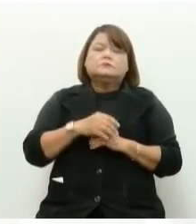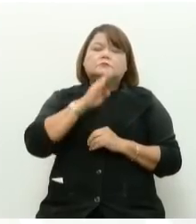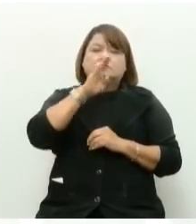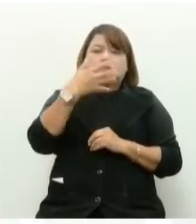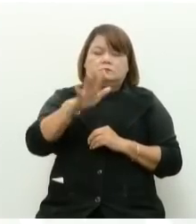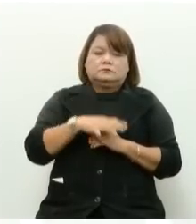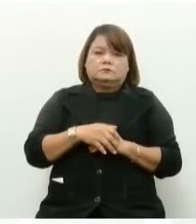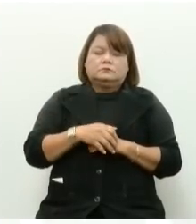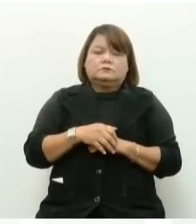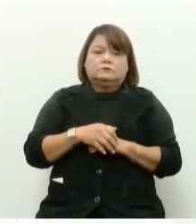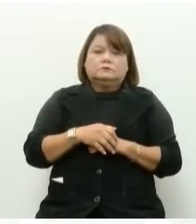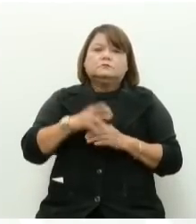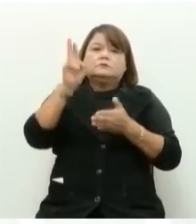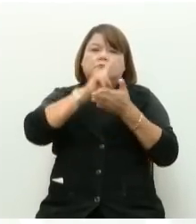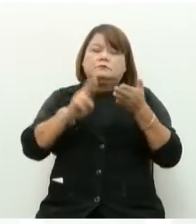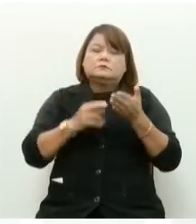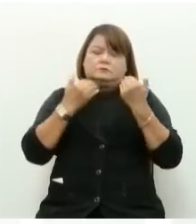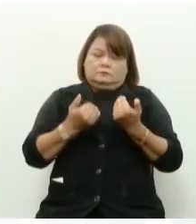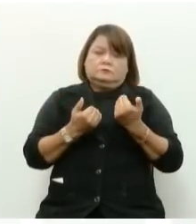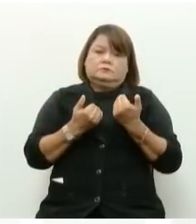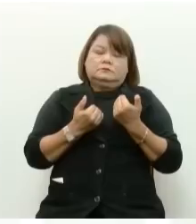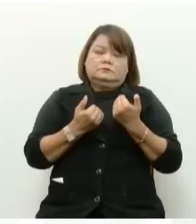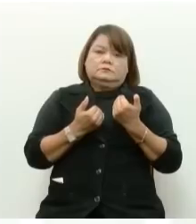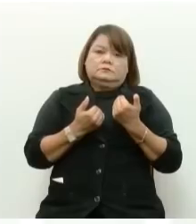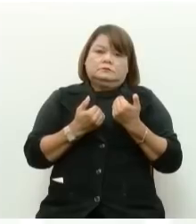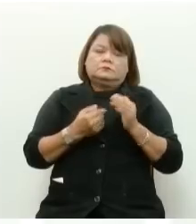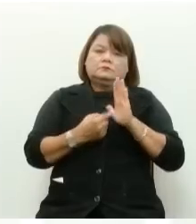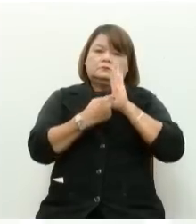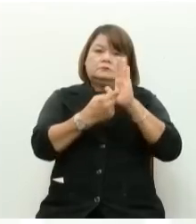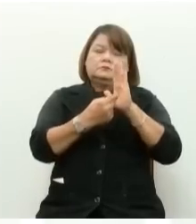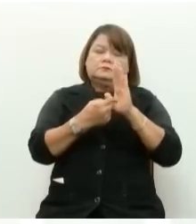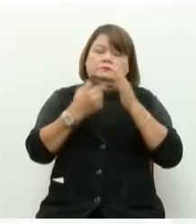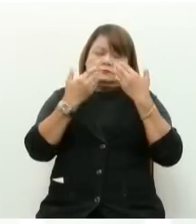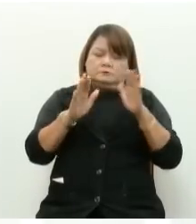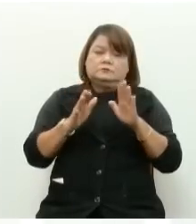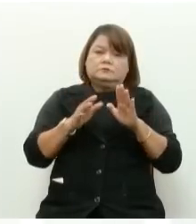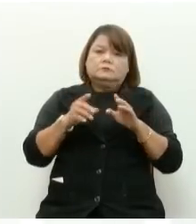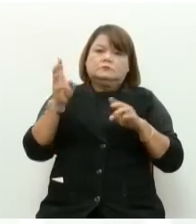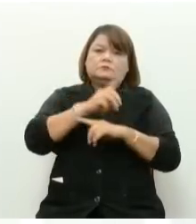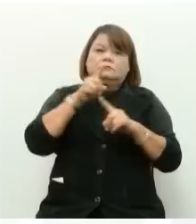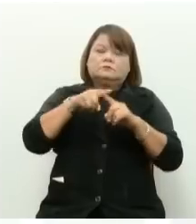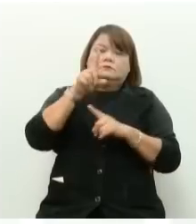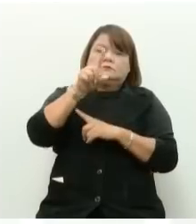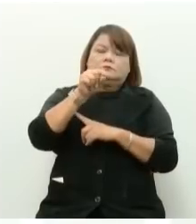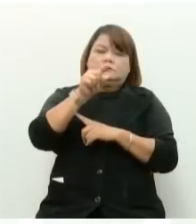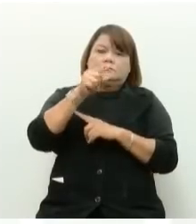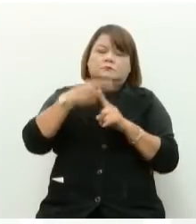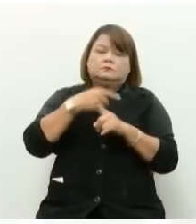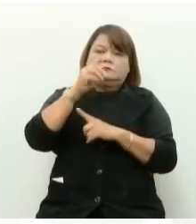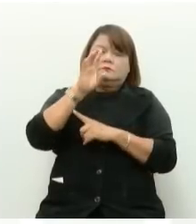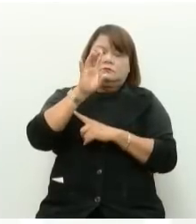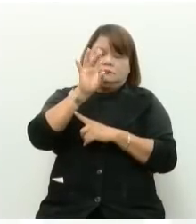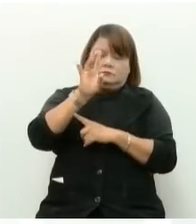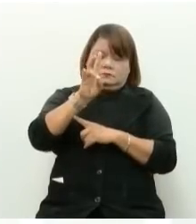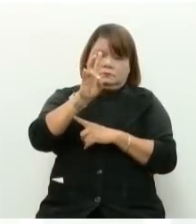ล้วว่ารายการนี้ได้นำเสนอไปแล้วเมื่อวันที่20กรกฎาคมมีเสียงตอบรับเป็นอย่างไร